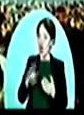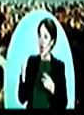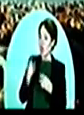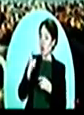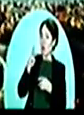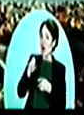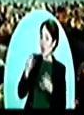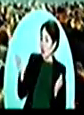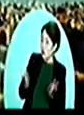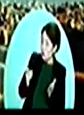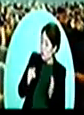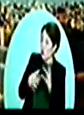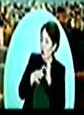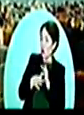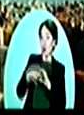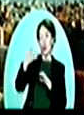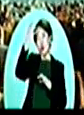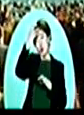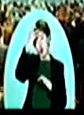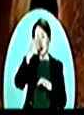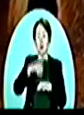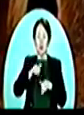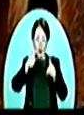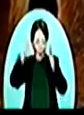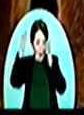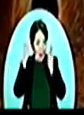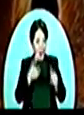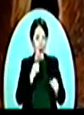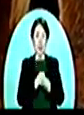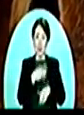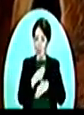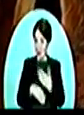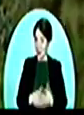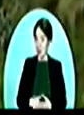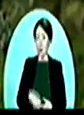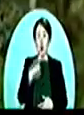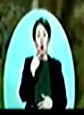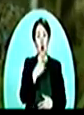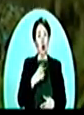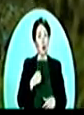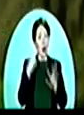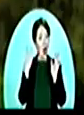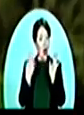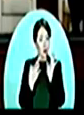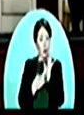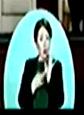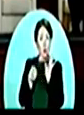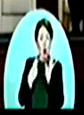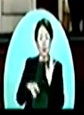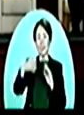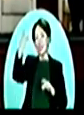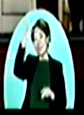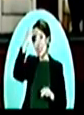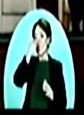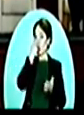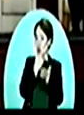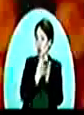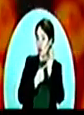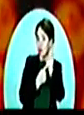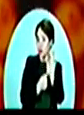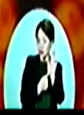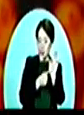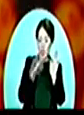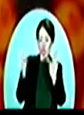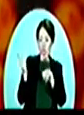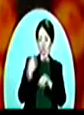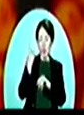хэрэгцээ шаардлагаар эрчимдсэн мал аж ахуй хөгжүүлэх тал дээр төр засгаас ихээхэн анхаарч ажилласан. 2018 онд засгийн газрын